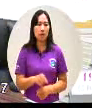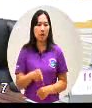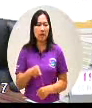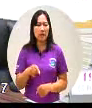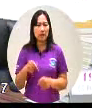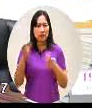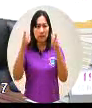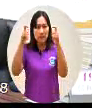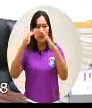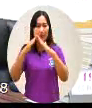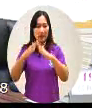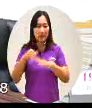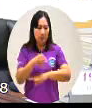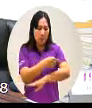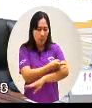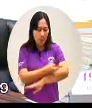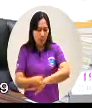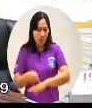恁家真正唔改善？